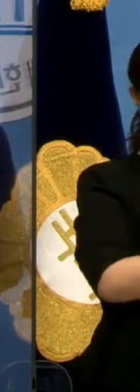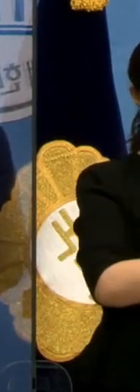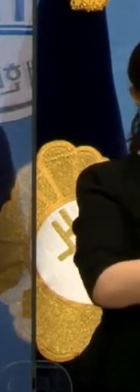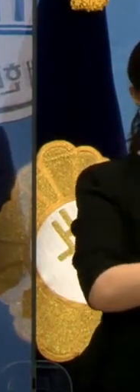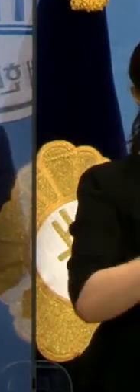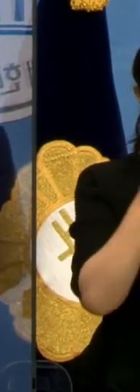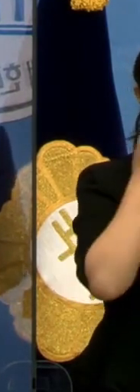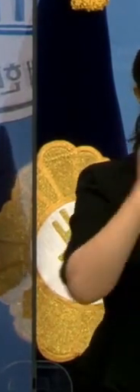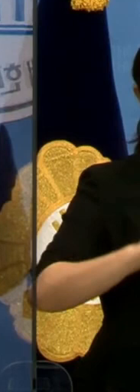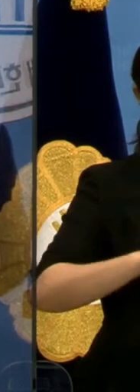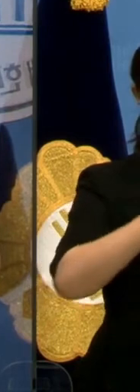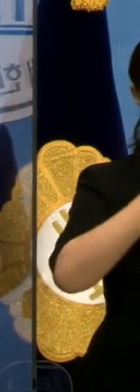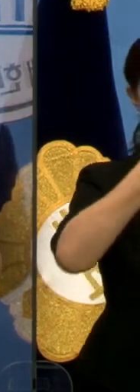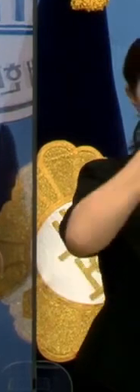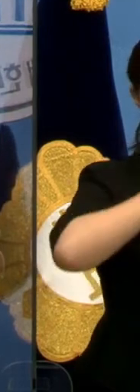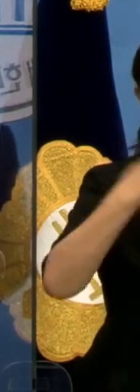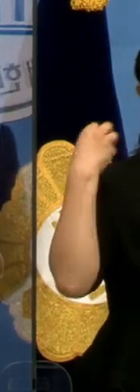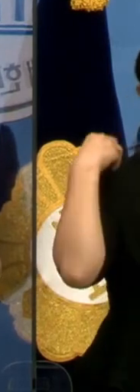개발이익환수법, 그리고